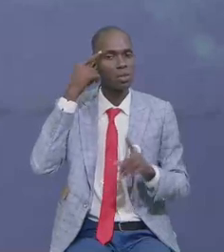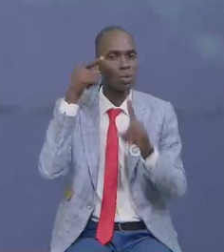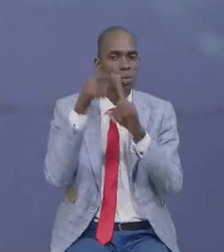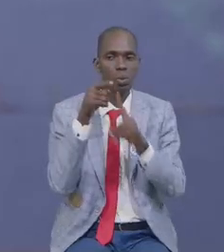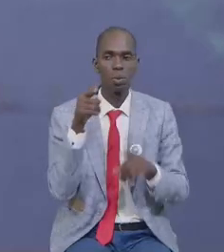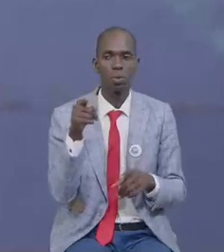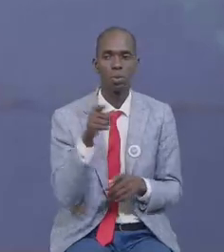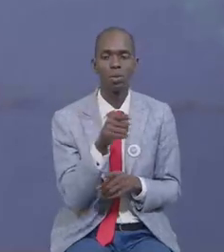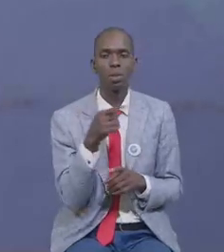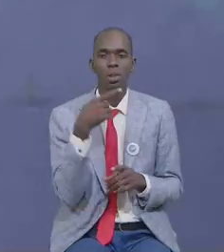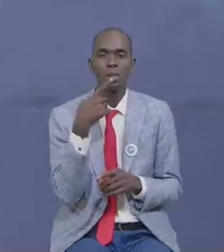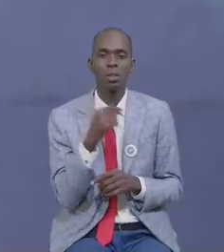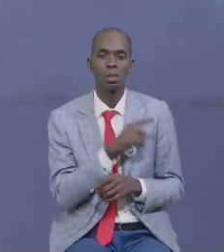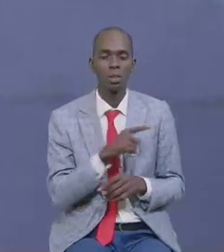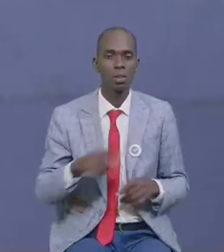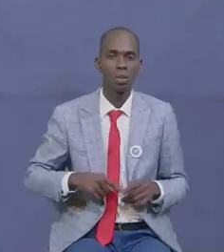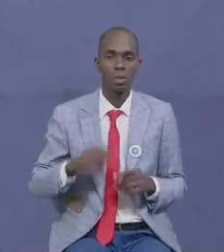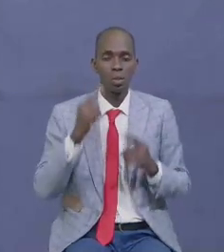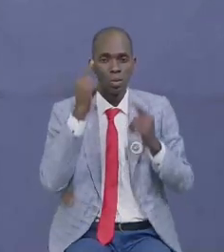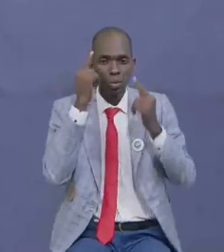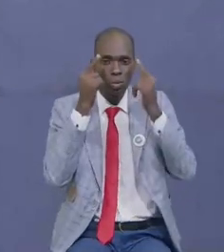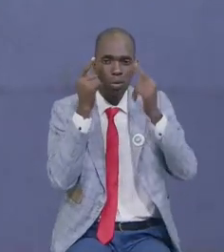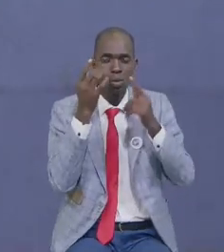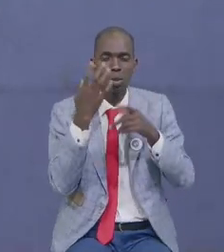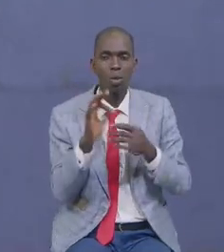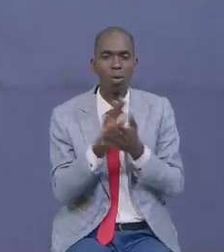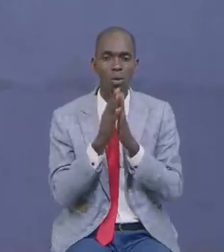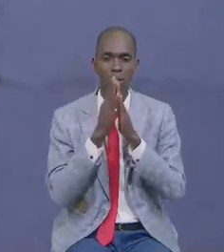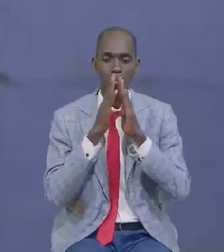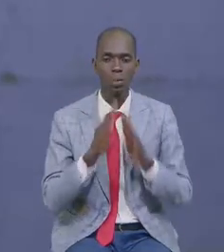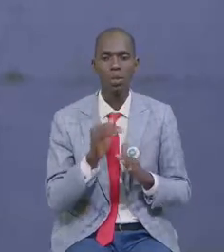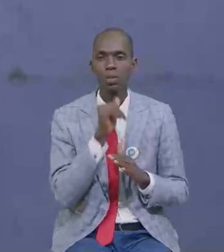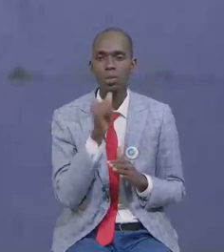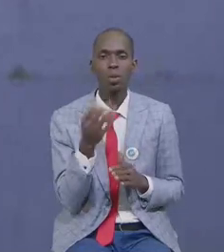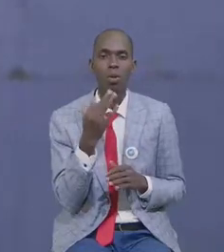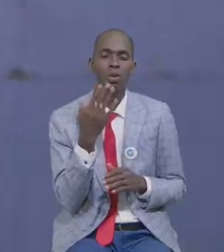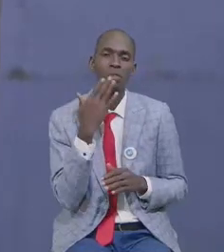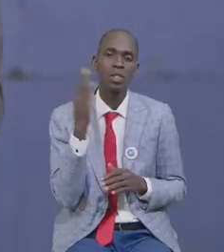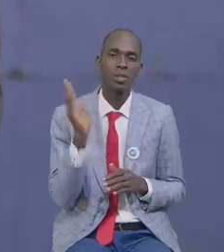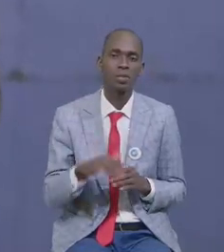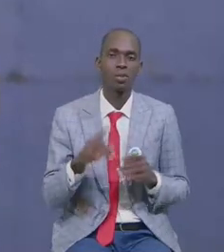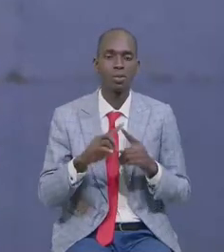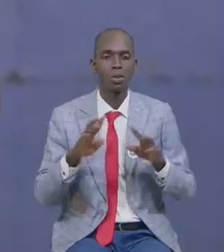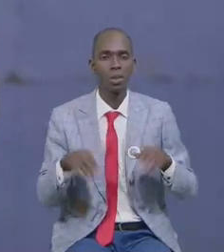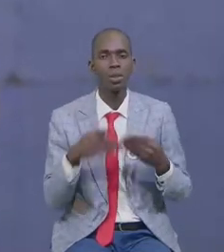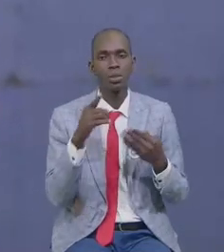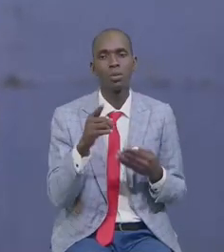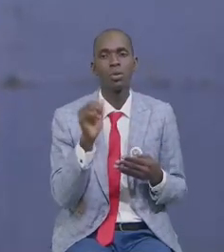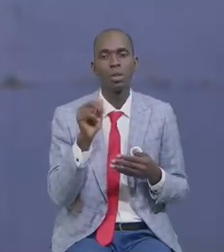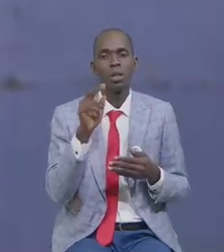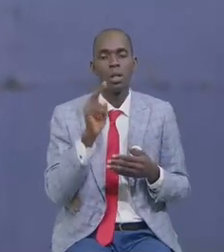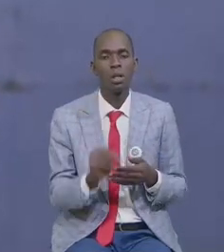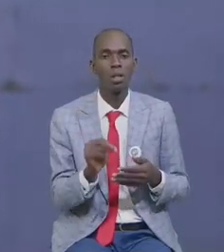l'Éternel, projet de paix et non de malheur, afin de vous donner un avenir et